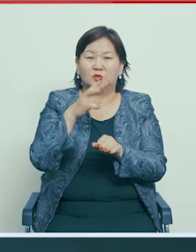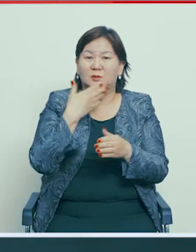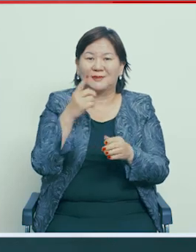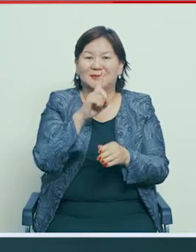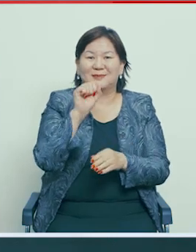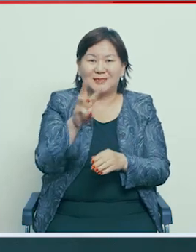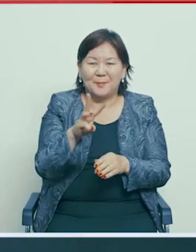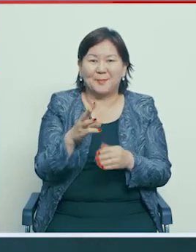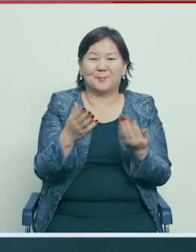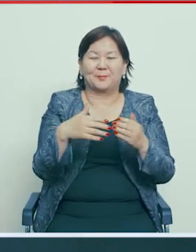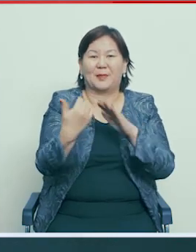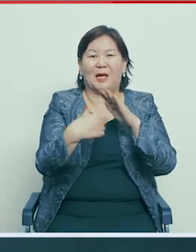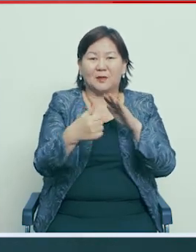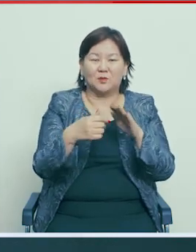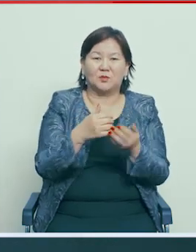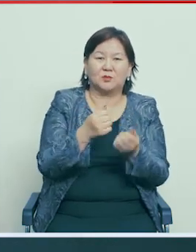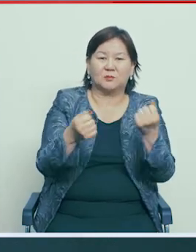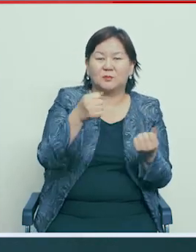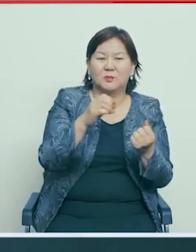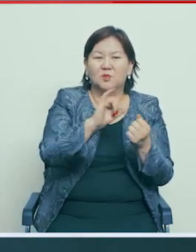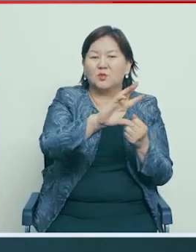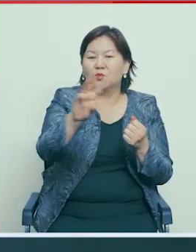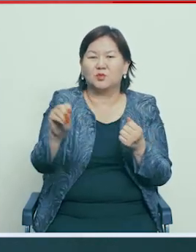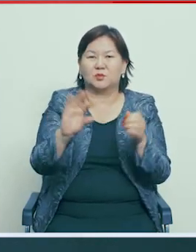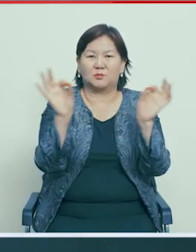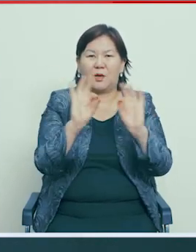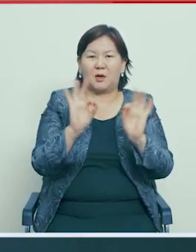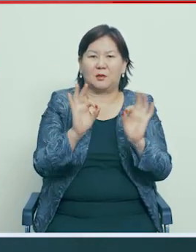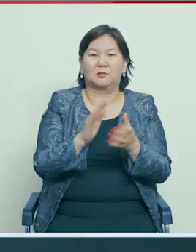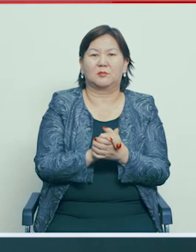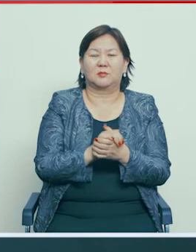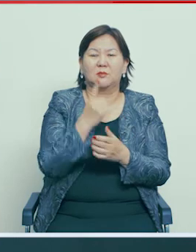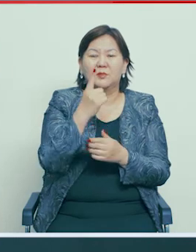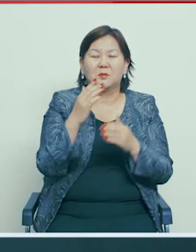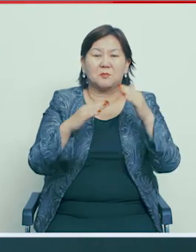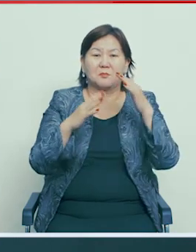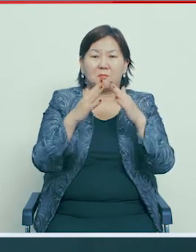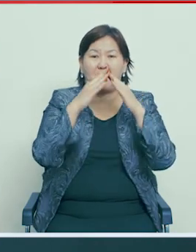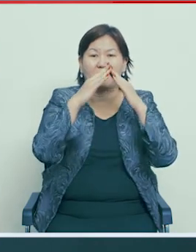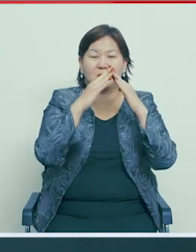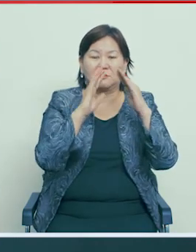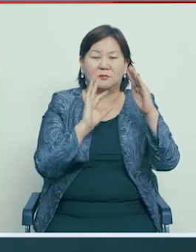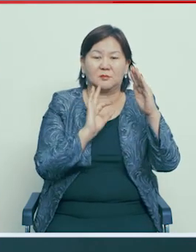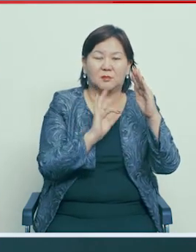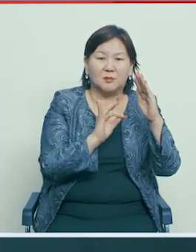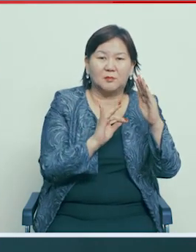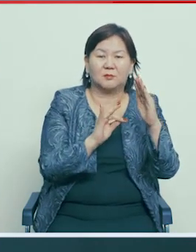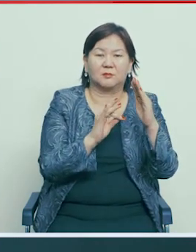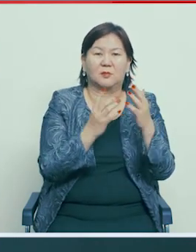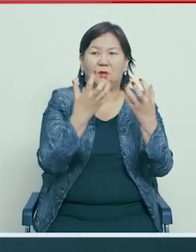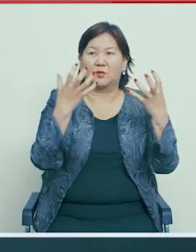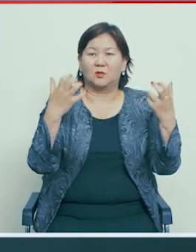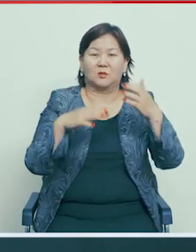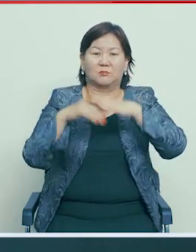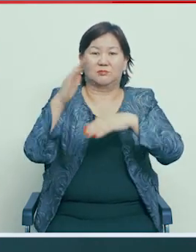зам одоо тэр гадуур явахд бол ерөөсөө юу ч байхгүй. За тэгэл нэг байшингууд бол хотолн сүүлийн үед 10 жил бол маш олон